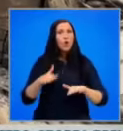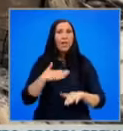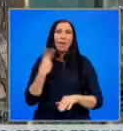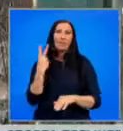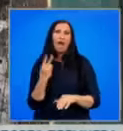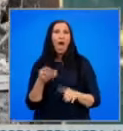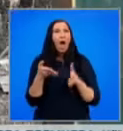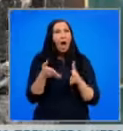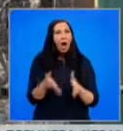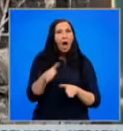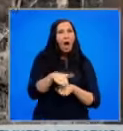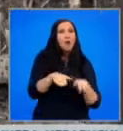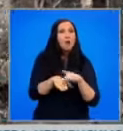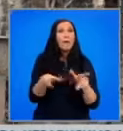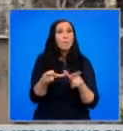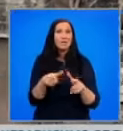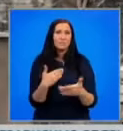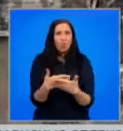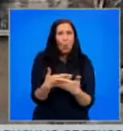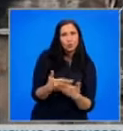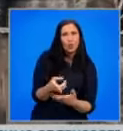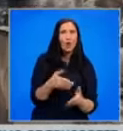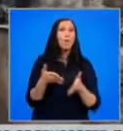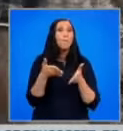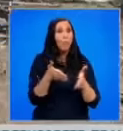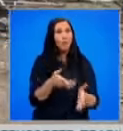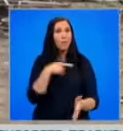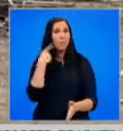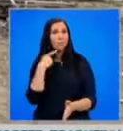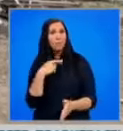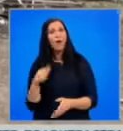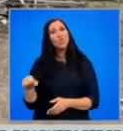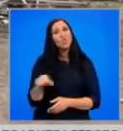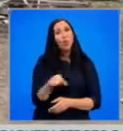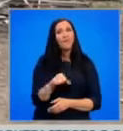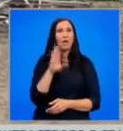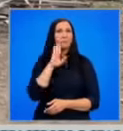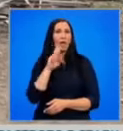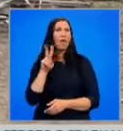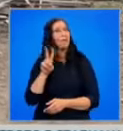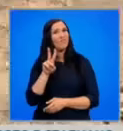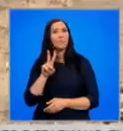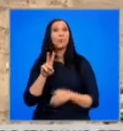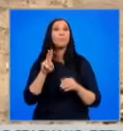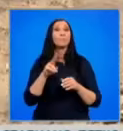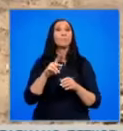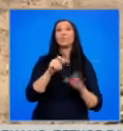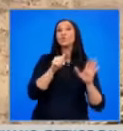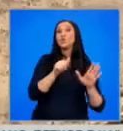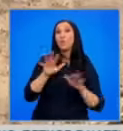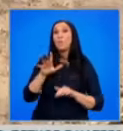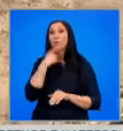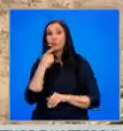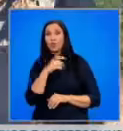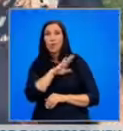гроба. Максим току-що е погребал майка си и доведения си баща. И двамата са били на по 65 години. Загиват